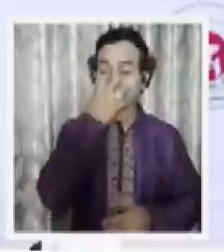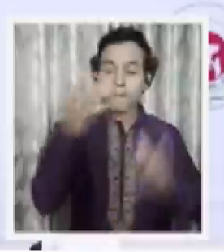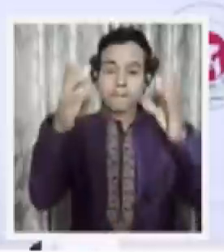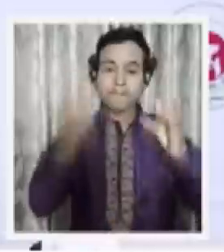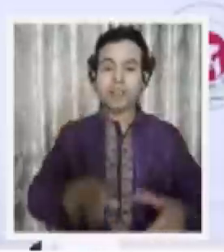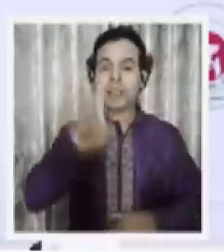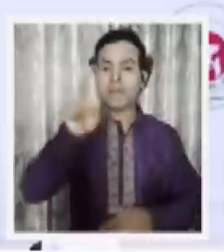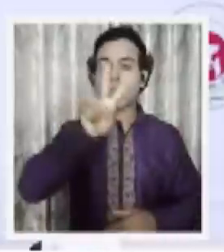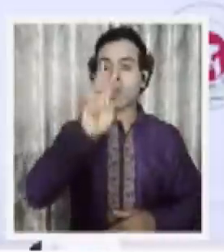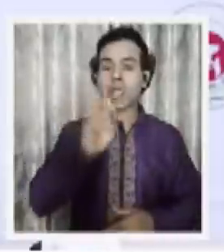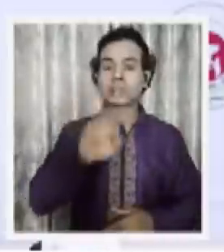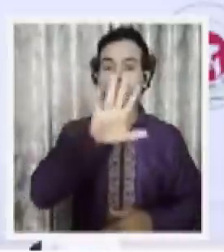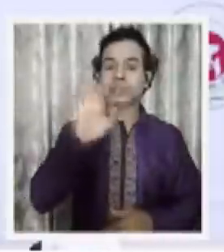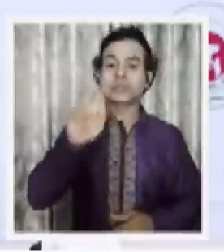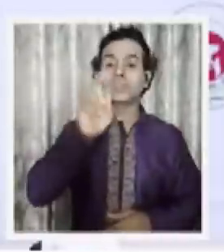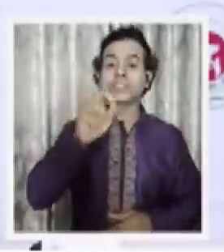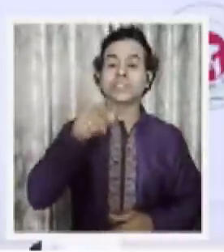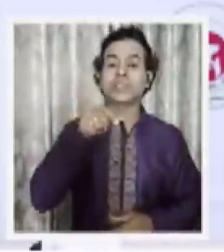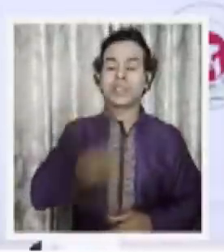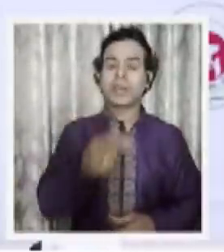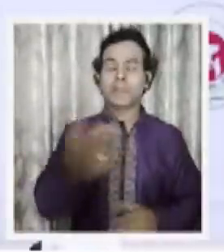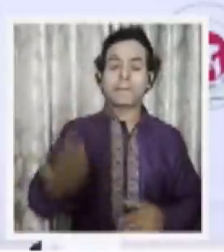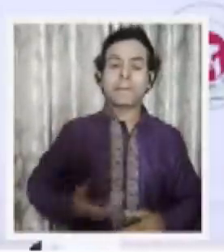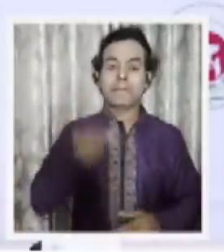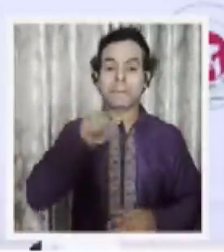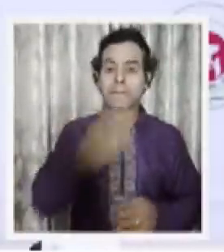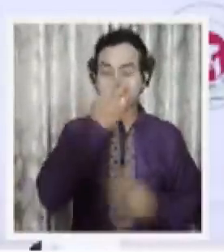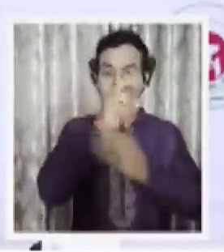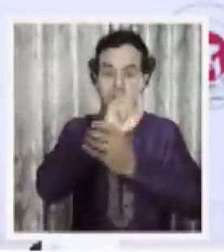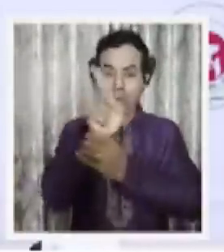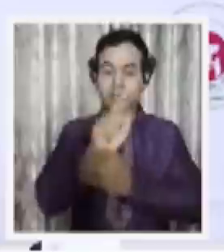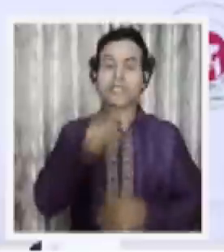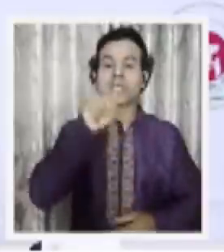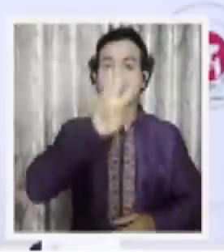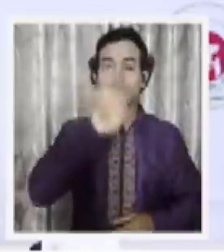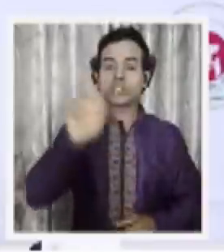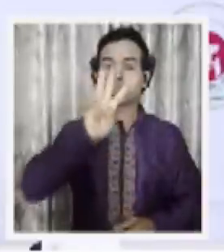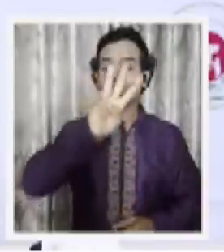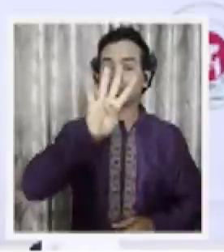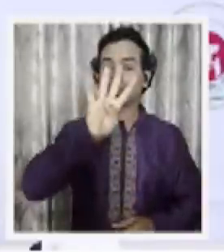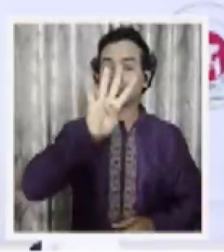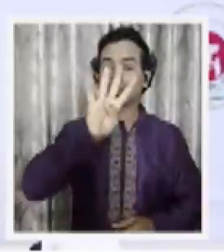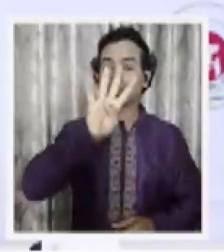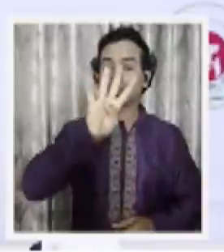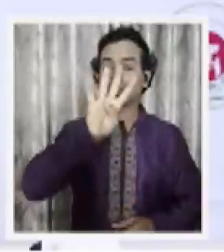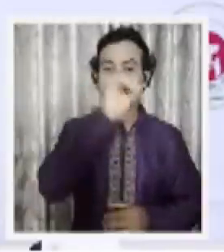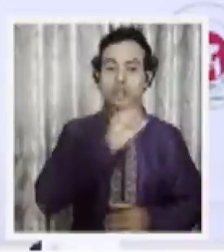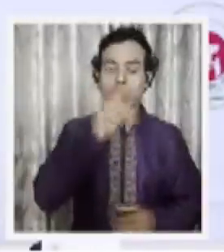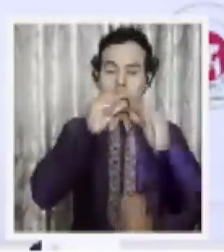12,520টি, সারা দেশে হাইফ্লো নেজাল ক্যানুলার সংখ্যা 334টি এবং সারা দেশে অক্সিজেন কনসেন্ট্রেটরের সংখ্যা